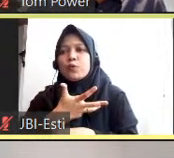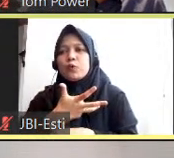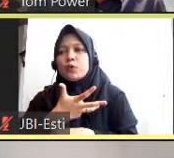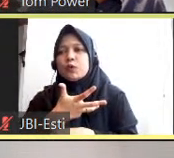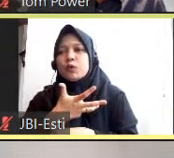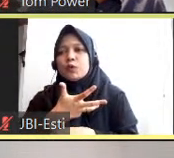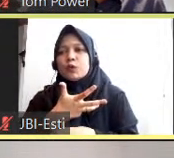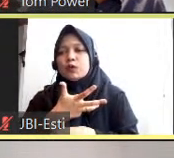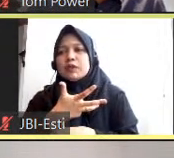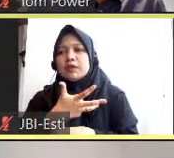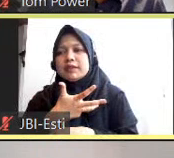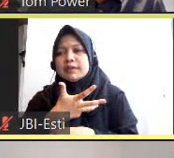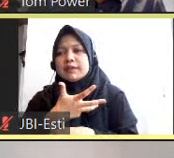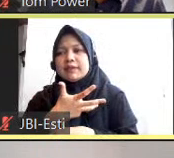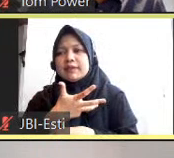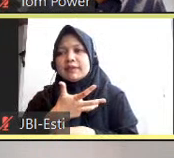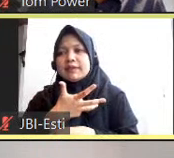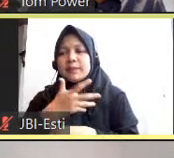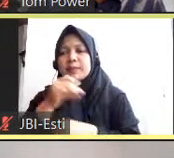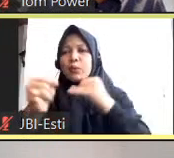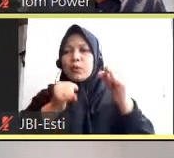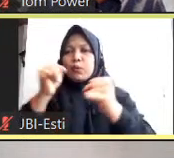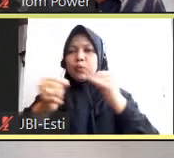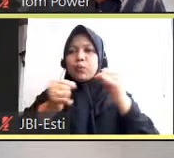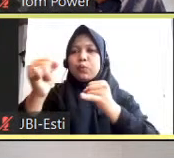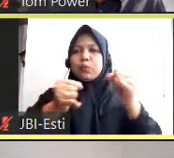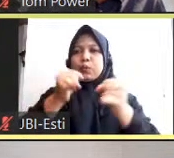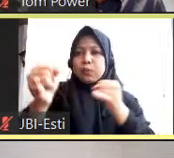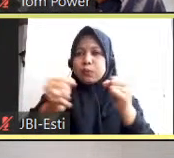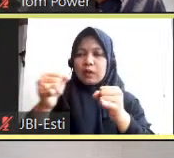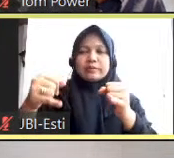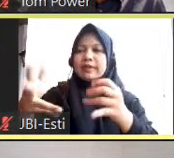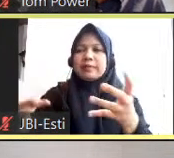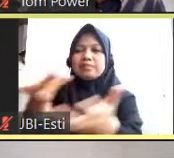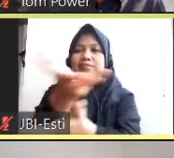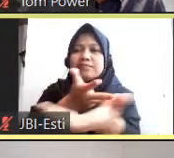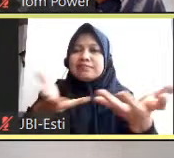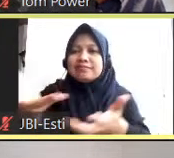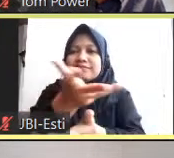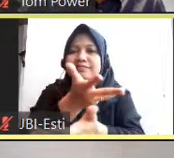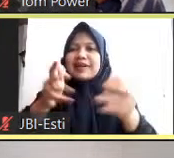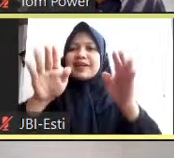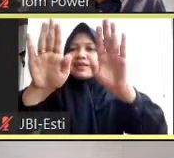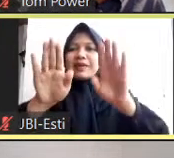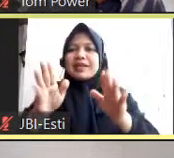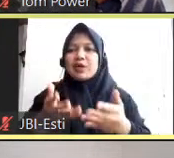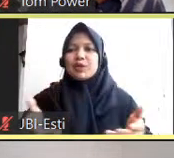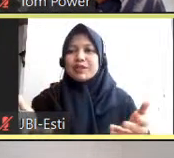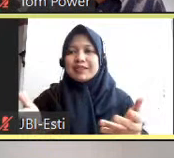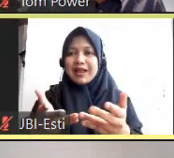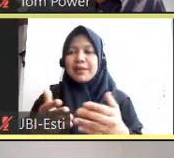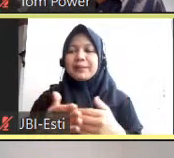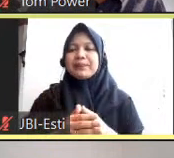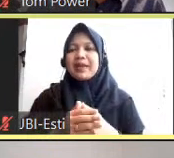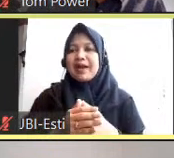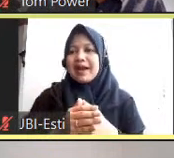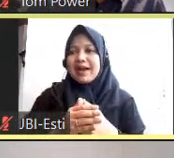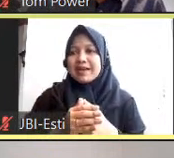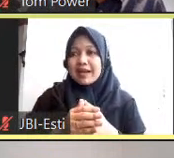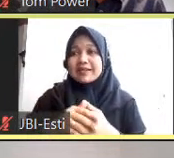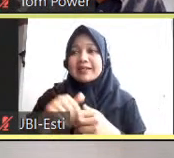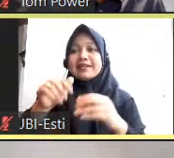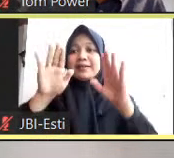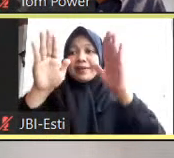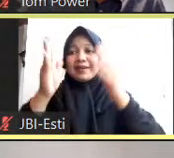percakapan yang terjadi di media sosial. Seperti tadi ada percakapan yang cukup besar terjadi di ranah digital melibatkan